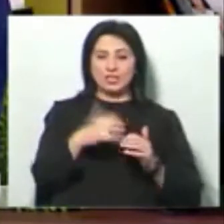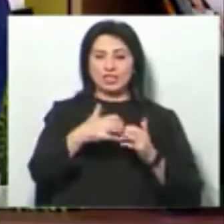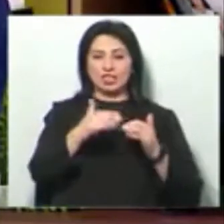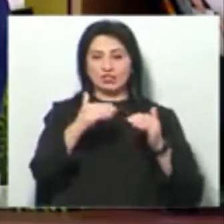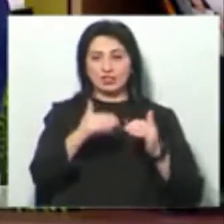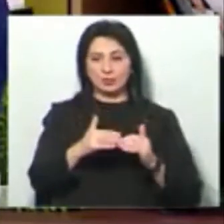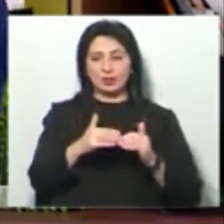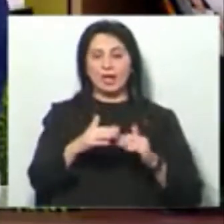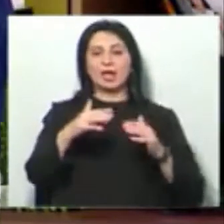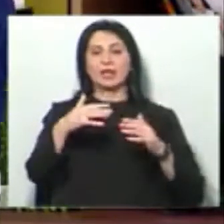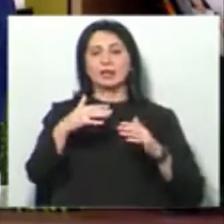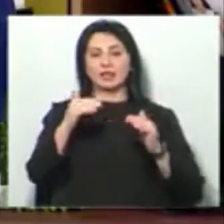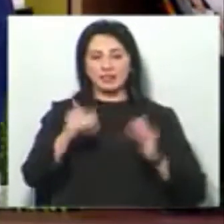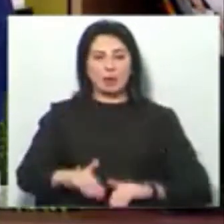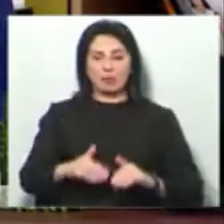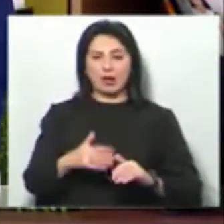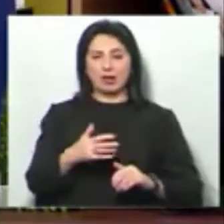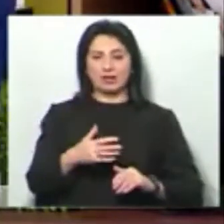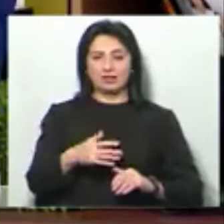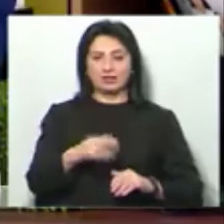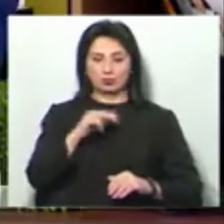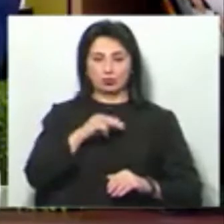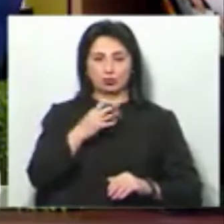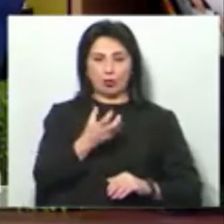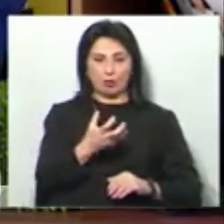დაბალი განდენის ფრაქციით. Ძირითადად